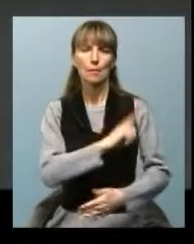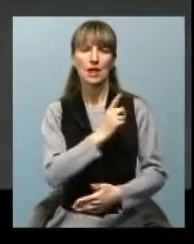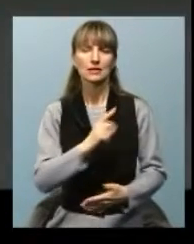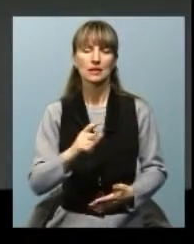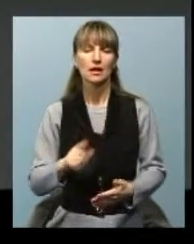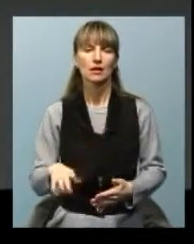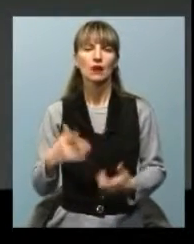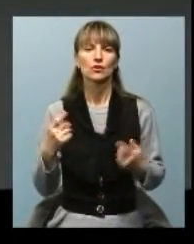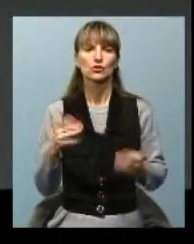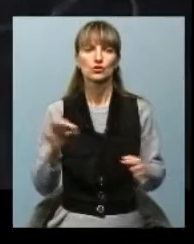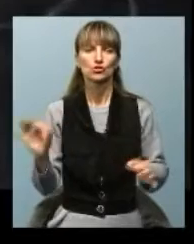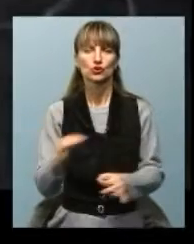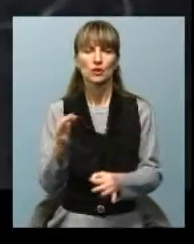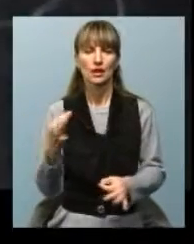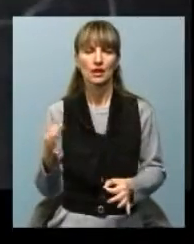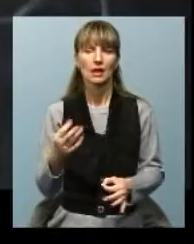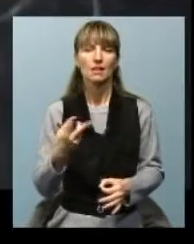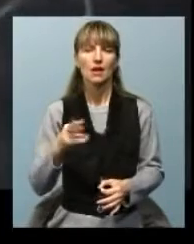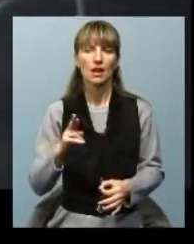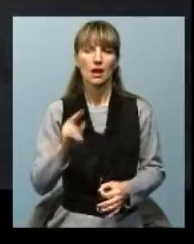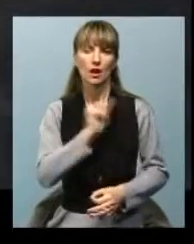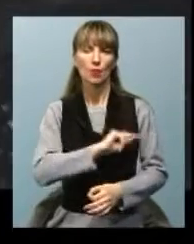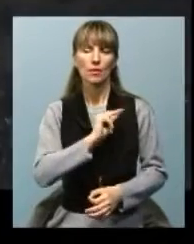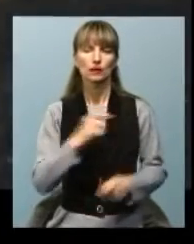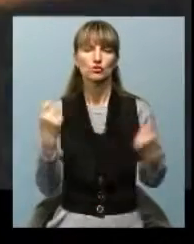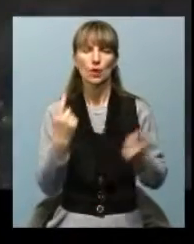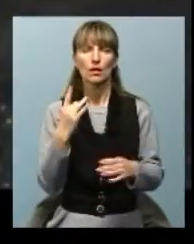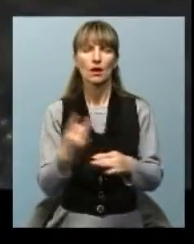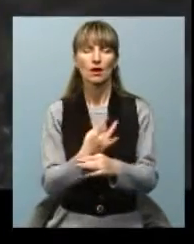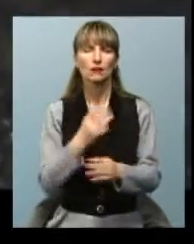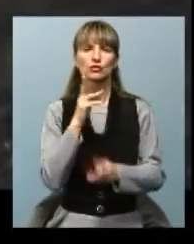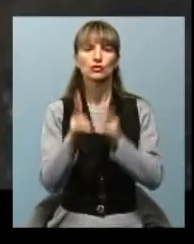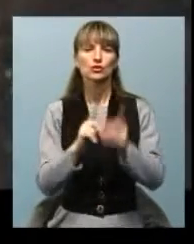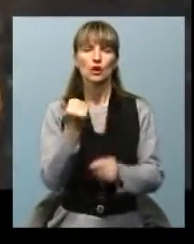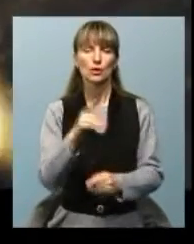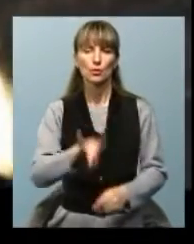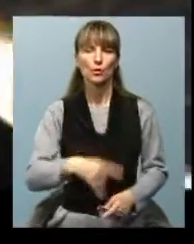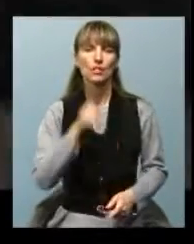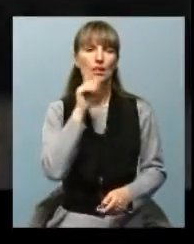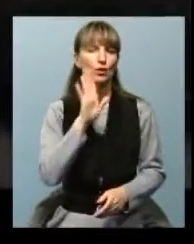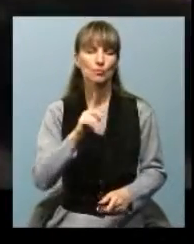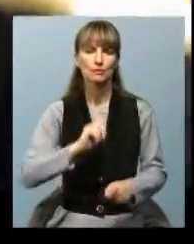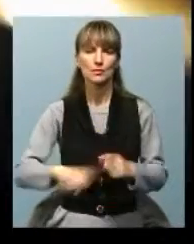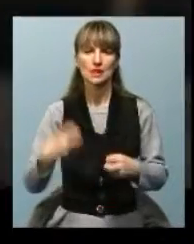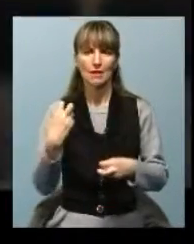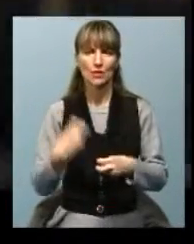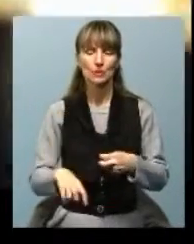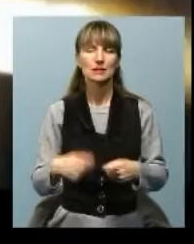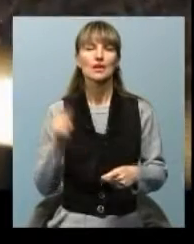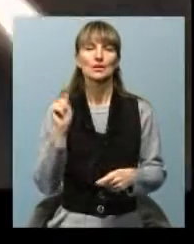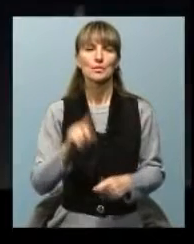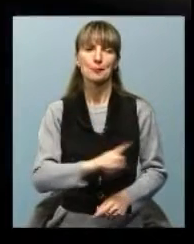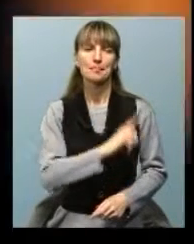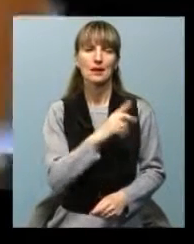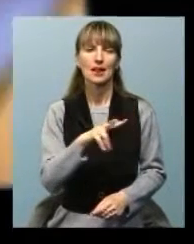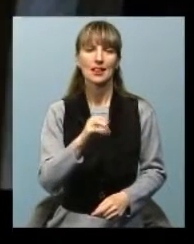для гірників та золотошукачів. Одного разу робітники поскаржилися, що їхні штани незручні та швидко рвуться. Тоді